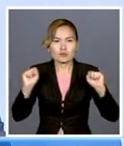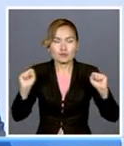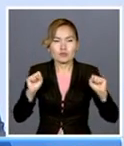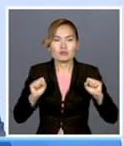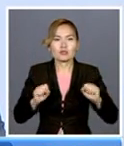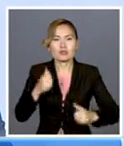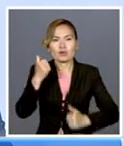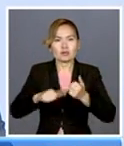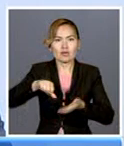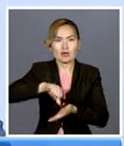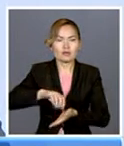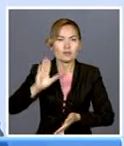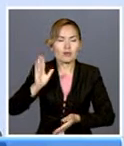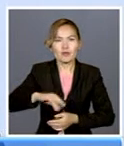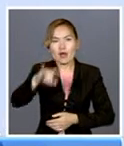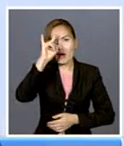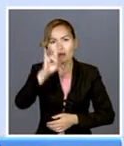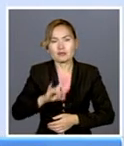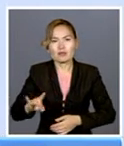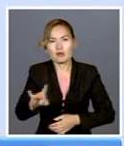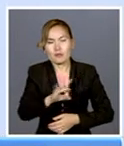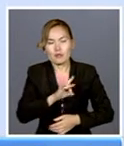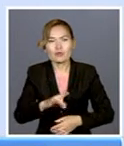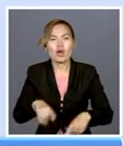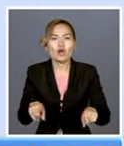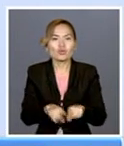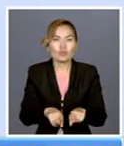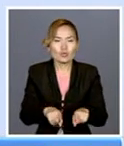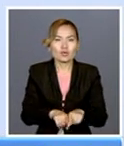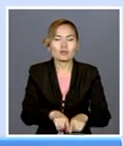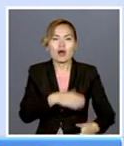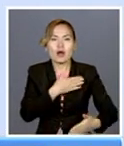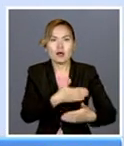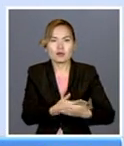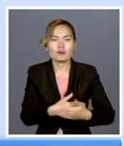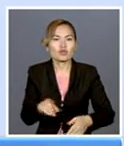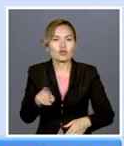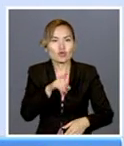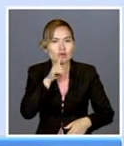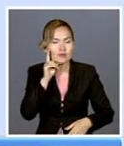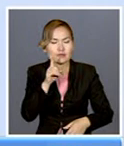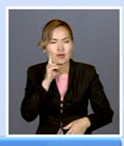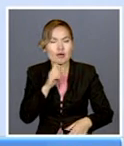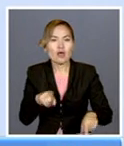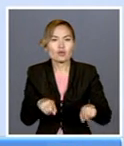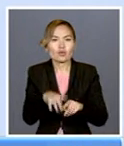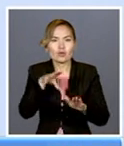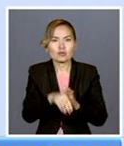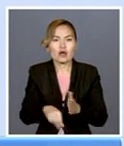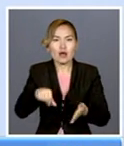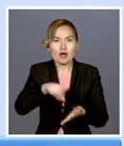өзіміздің мынау Қазақстан Республикасы жеңіл атлетика федерациясының жанынан да сайт ашылды. Біздің тарапымыз да